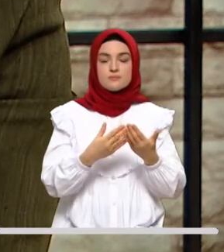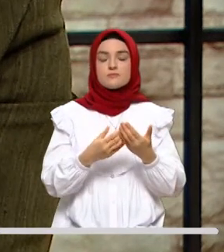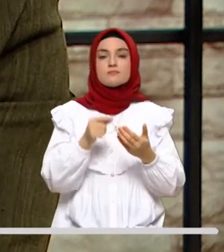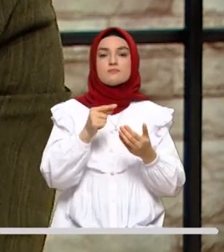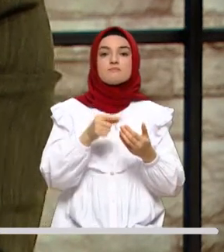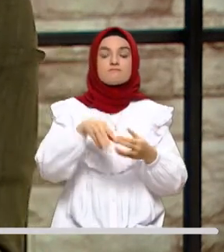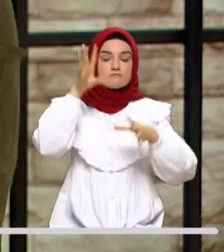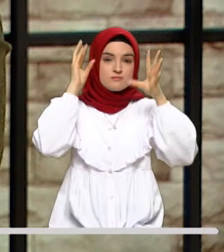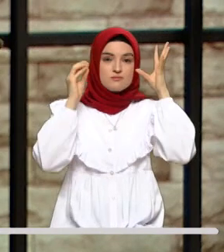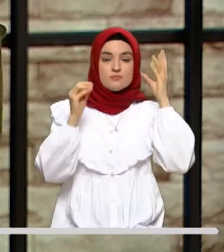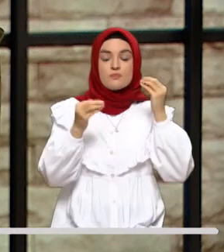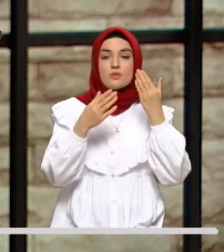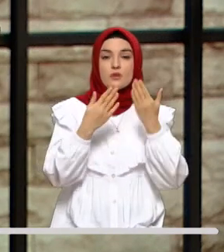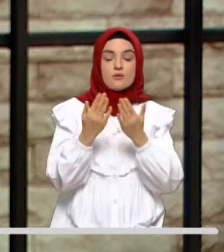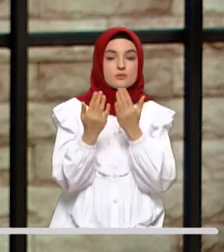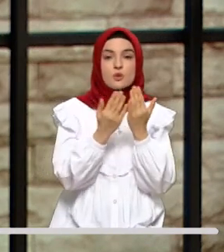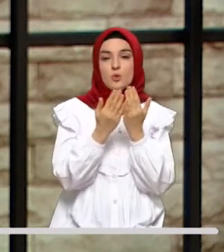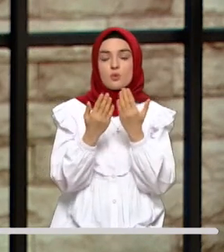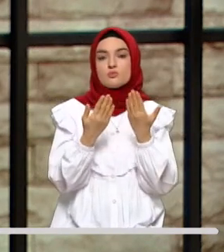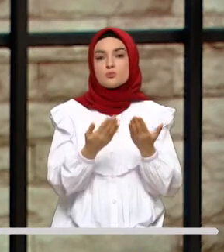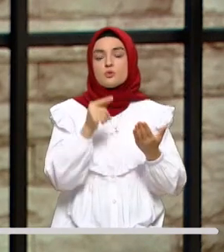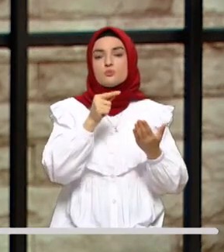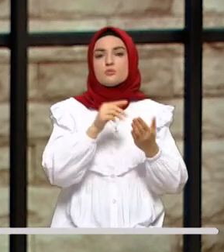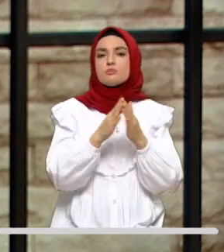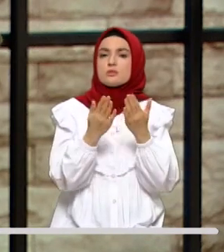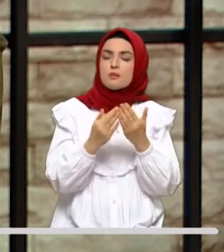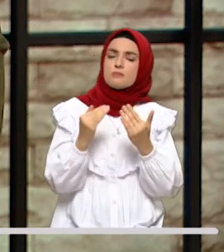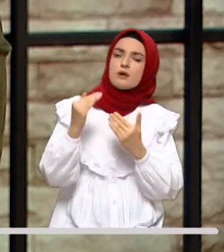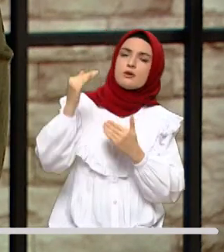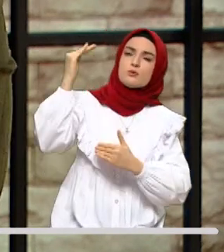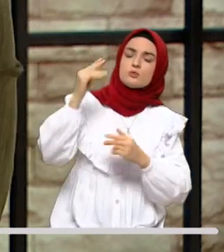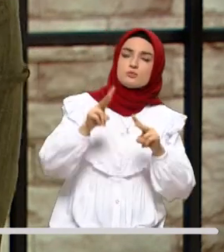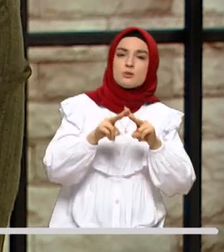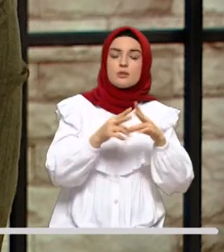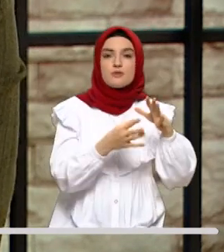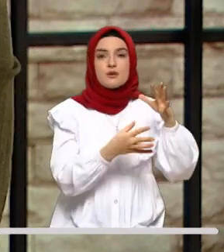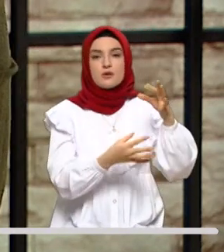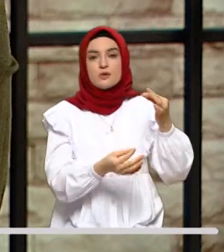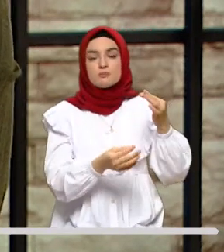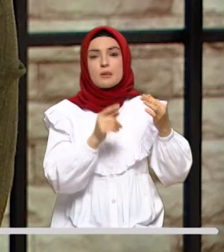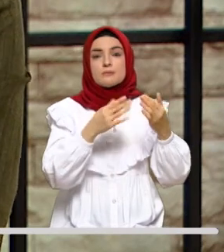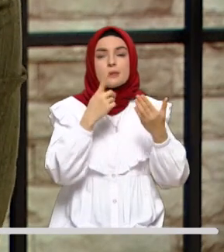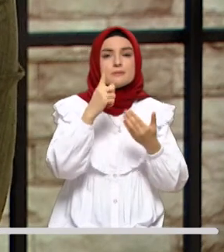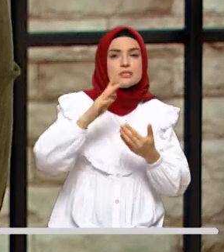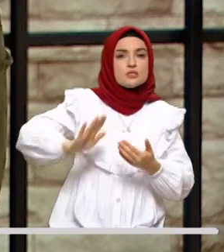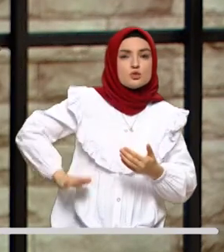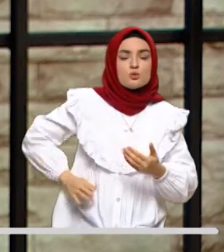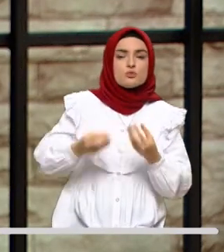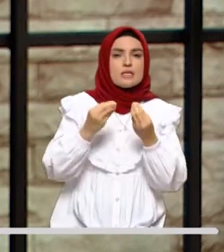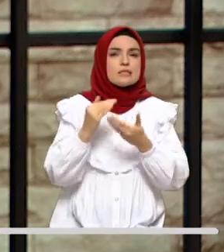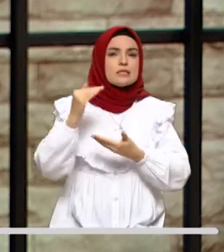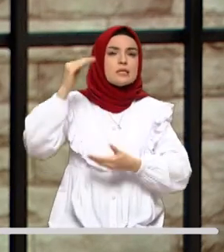Hafız'ı okumuş. Hocam Hafız'ın eserleri de çok güzel. Bu eserlerle büyümüş Mehmet Akif Ersoy. Demek ki bir çocuğun iyi yetişmesi